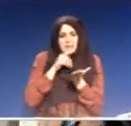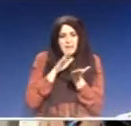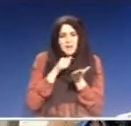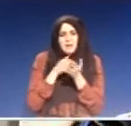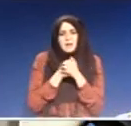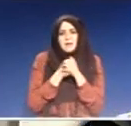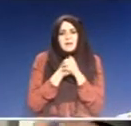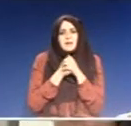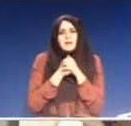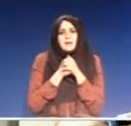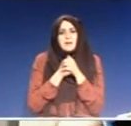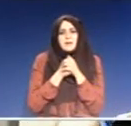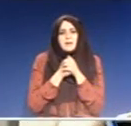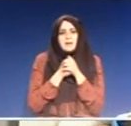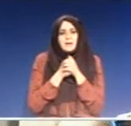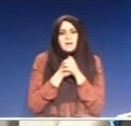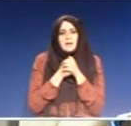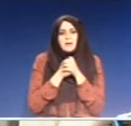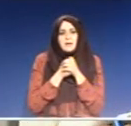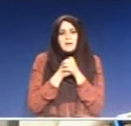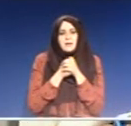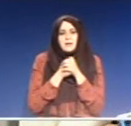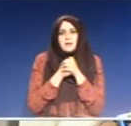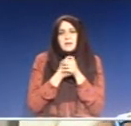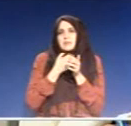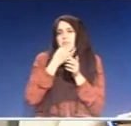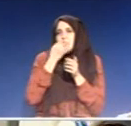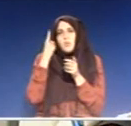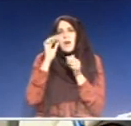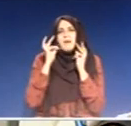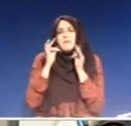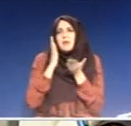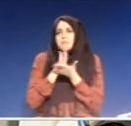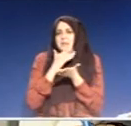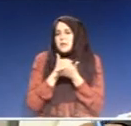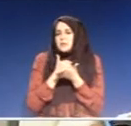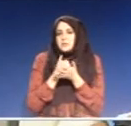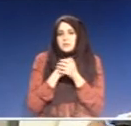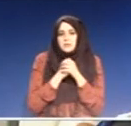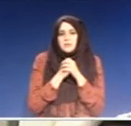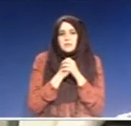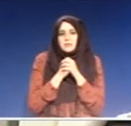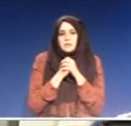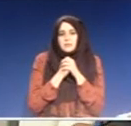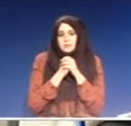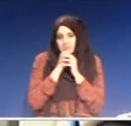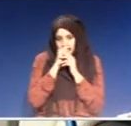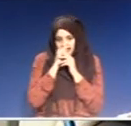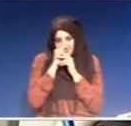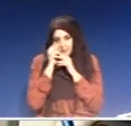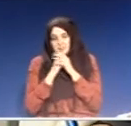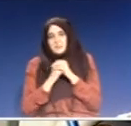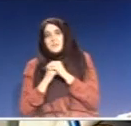الراويس دي ثلاثة الفرق انت مورت في قراركي تينا دي حويجن كان